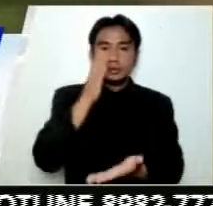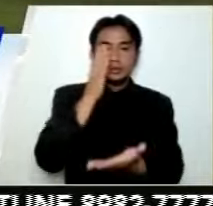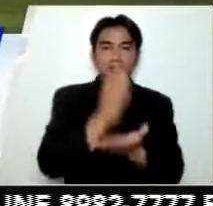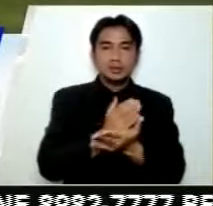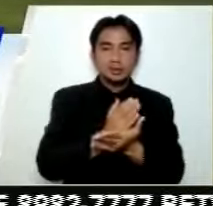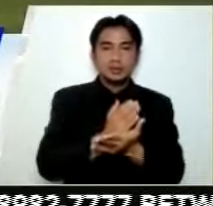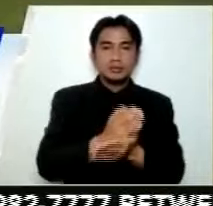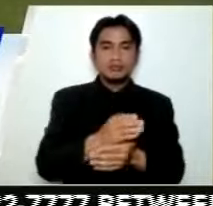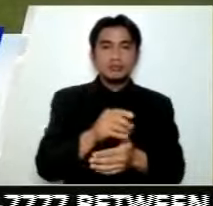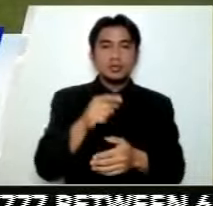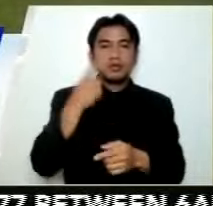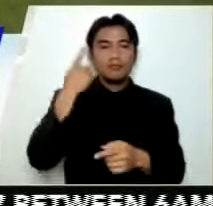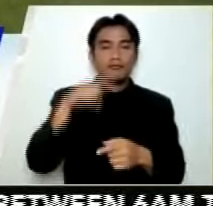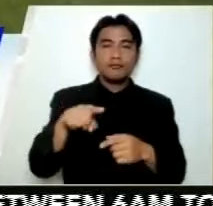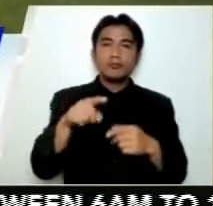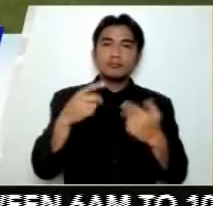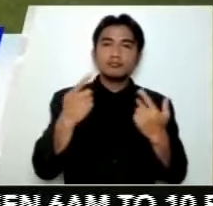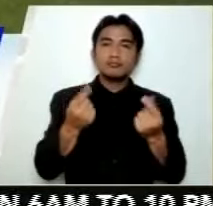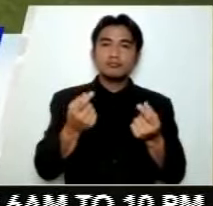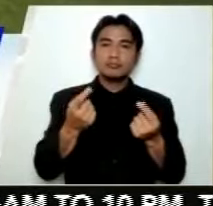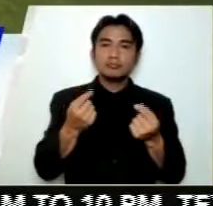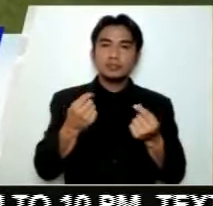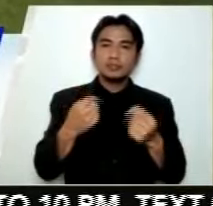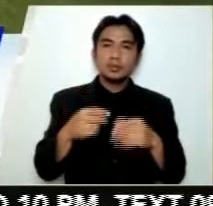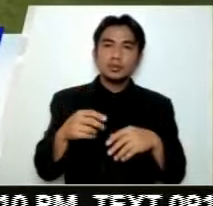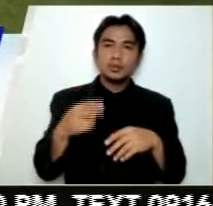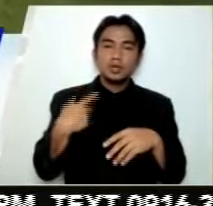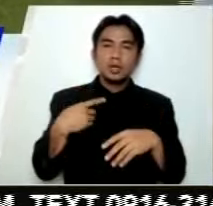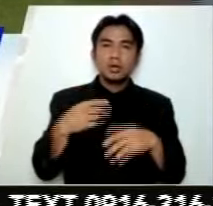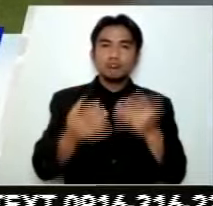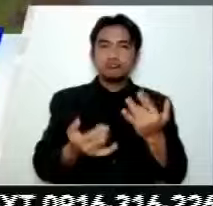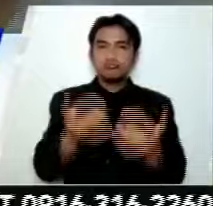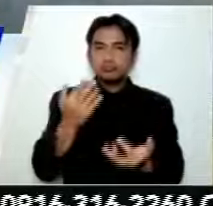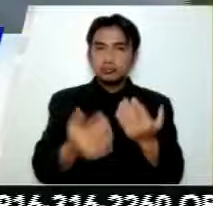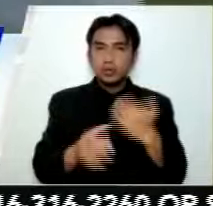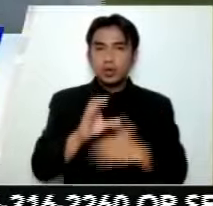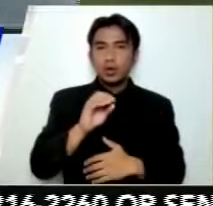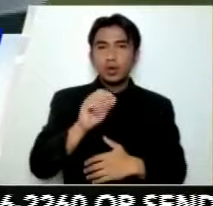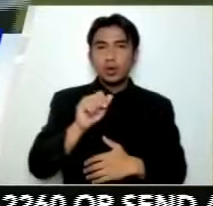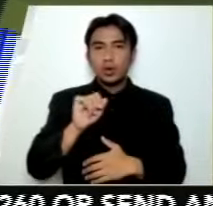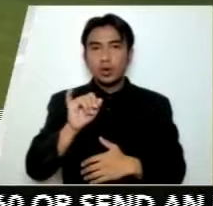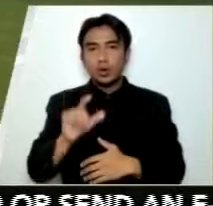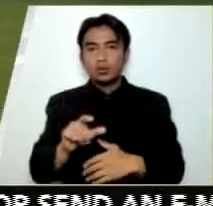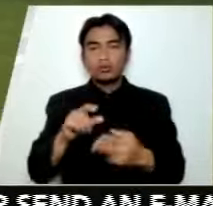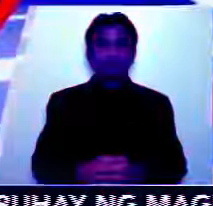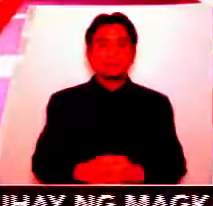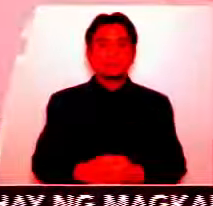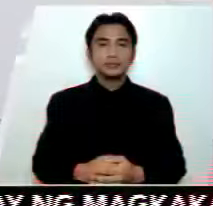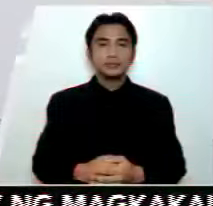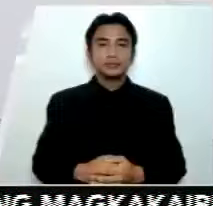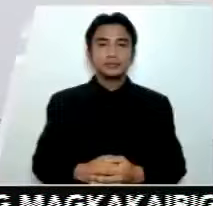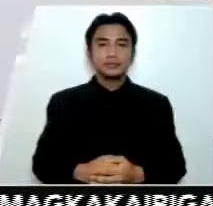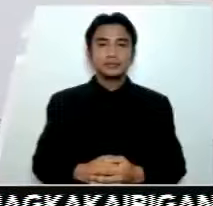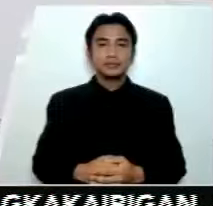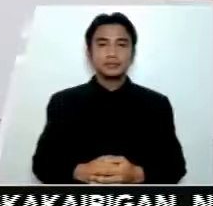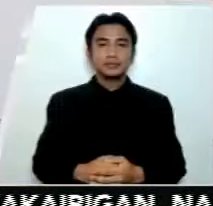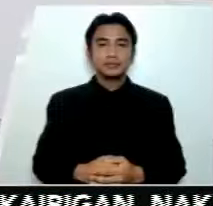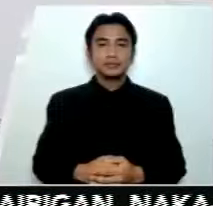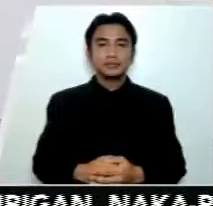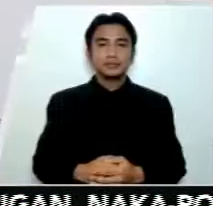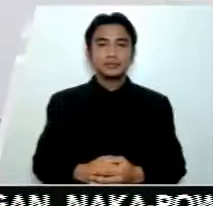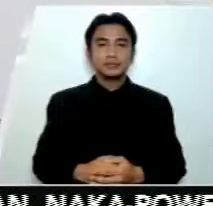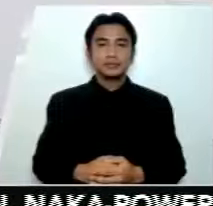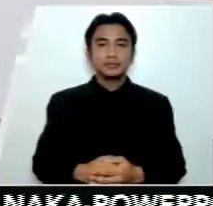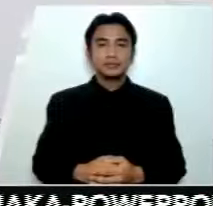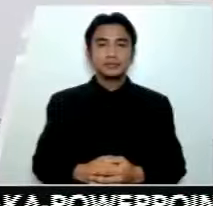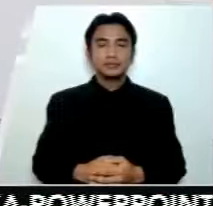itigil ang pagkuha at pagsunog ng oil gas at coal pagdating ng 2030 inilabas